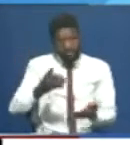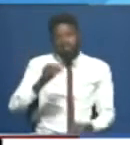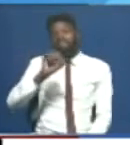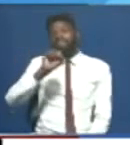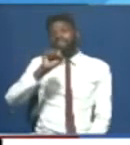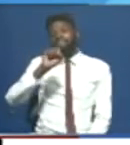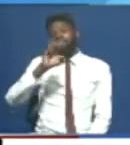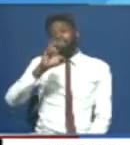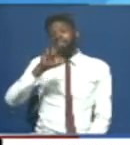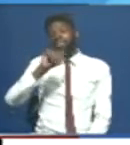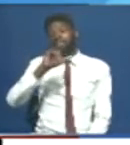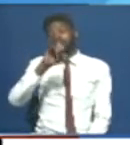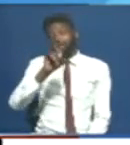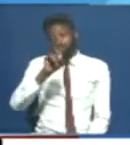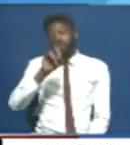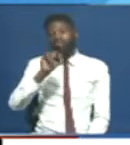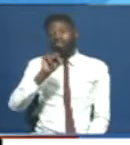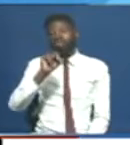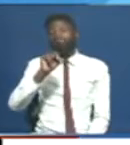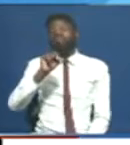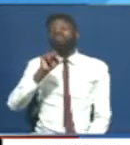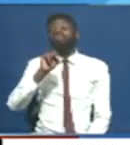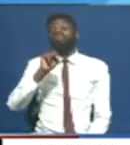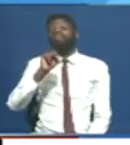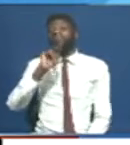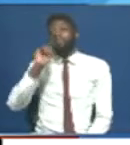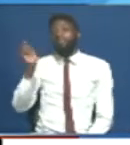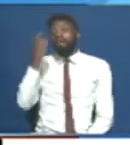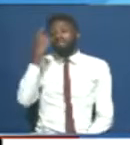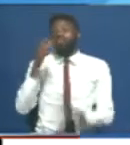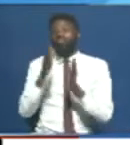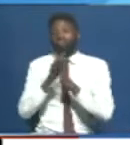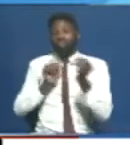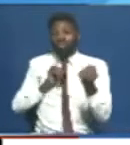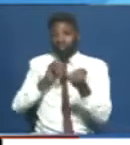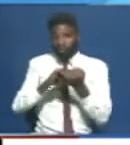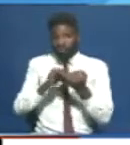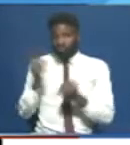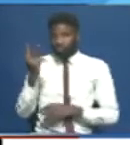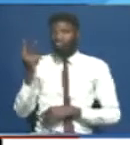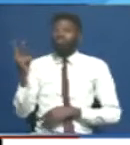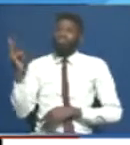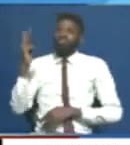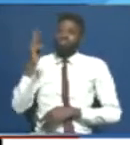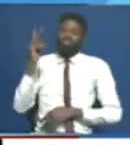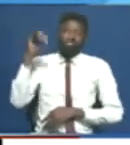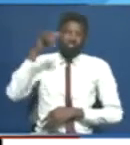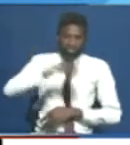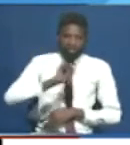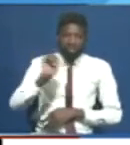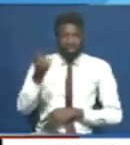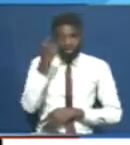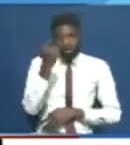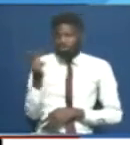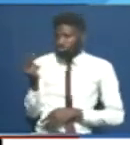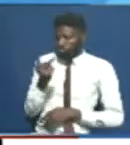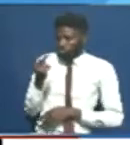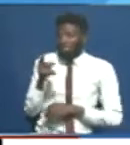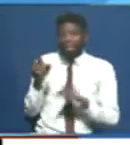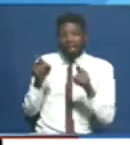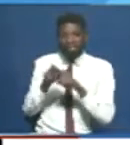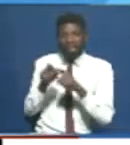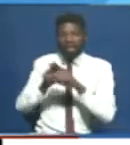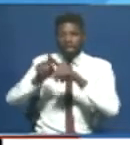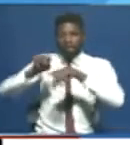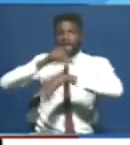Fatima Maada Bio walio ziarani hapa nchini Kenya. Rais huyo wa Sierra Leone na mkewe walipewa mapokezi ya kitaifa